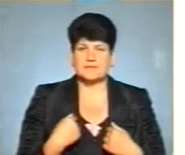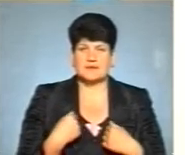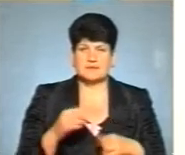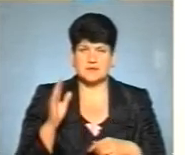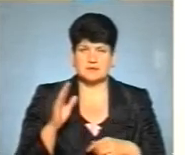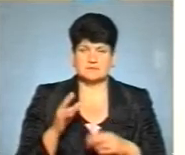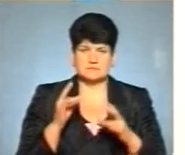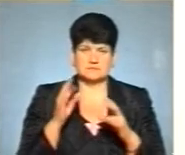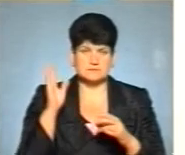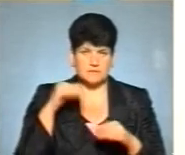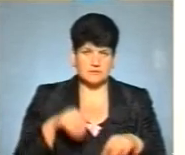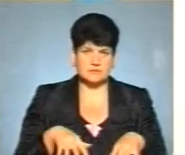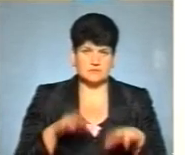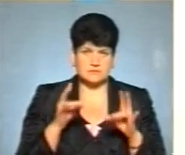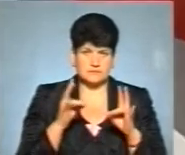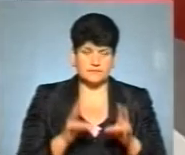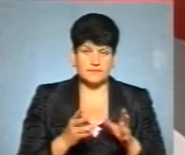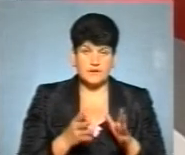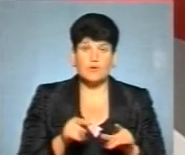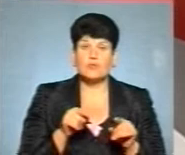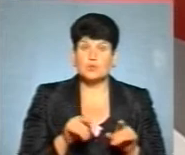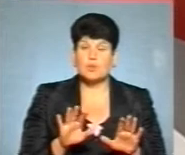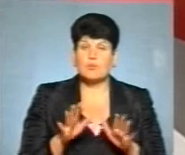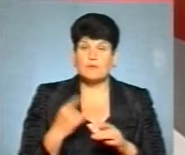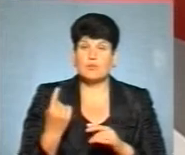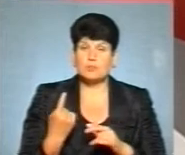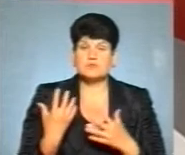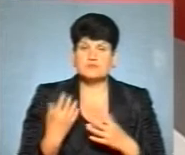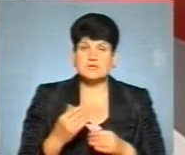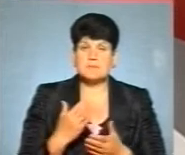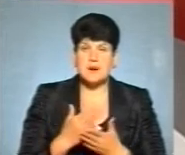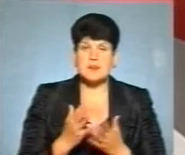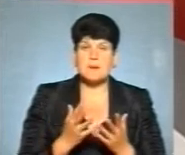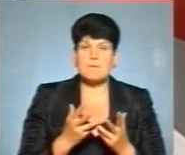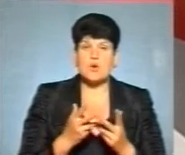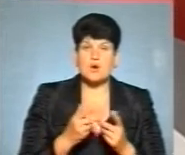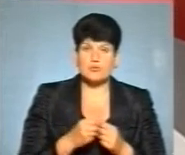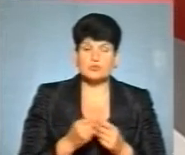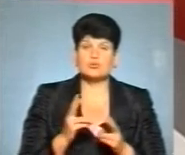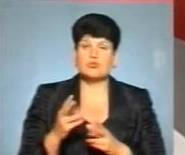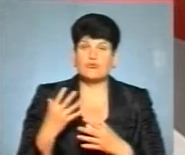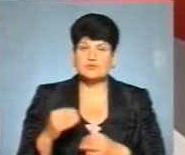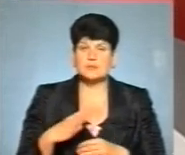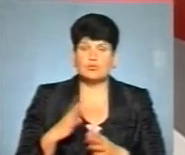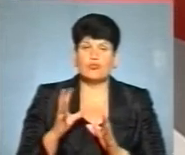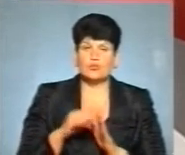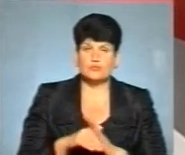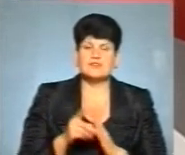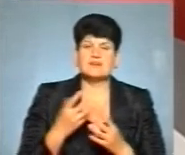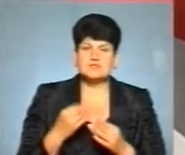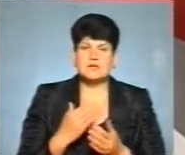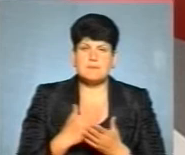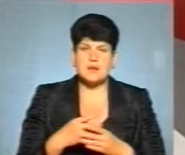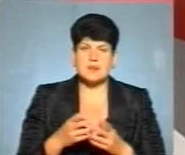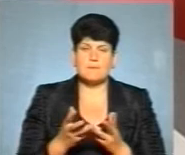лиха затоплення. Тому на той момент вже області мали пораховані, скажімо, ті, які були включені в першу чергу, вони вже мали пораховані які